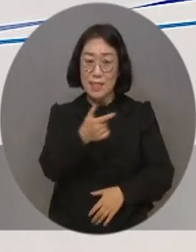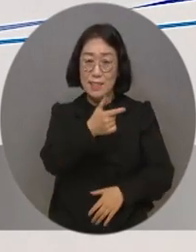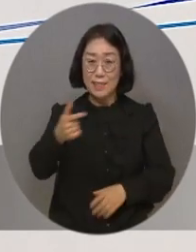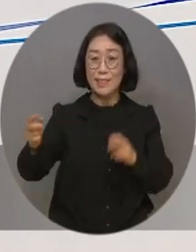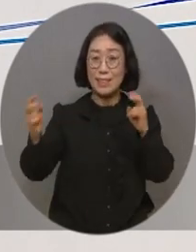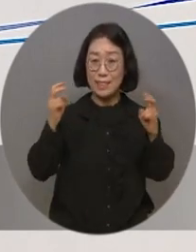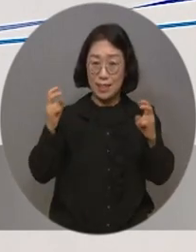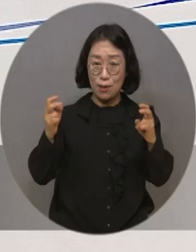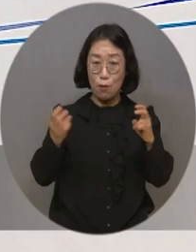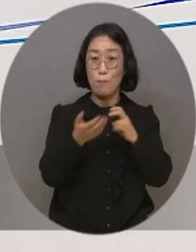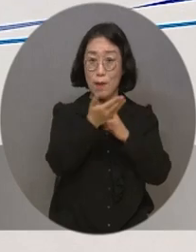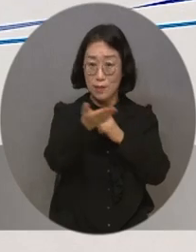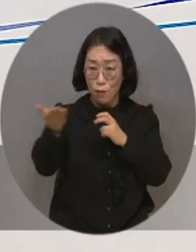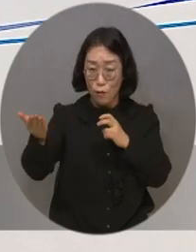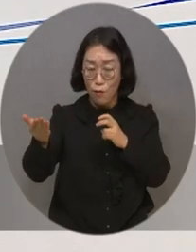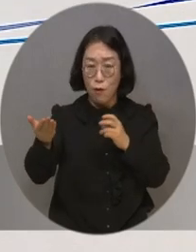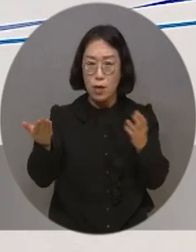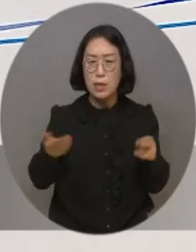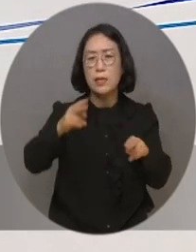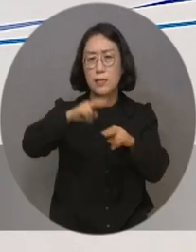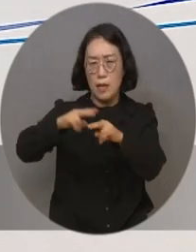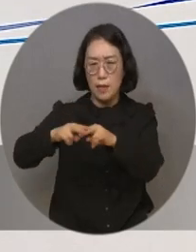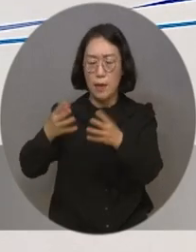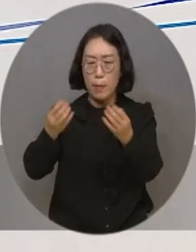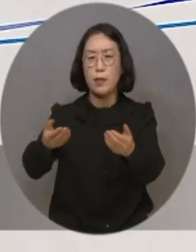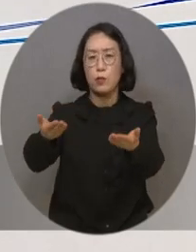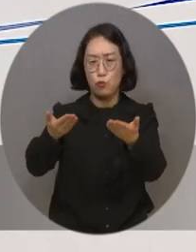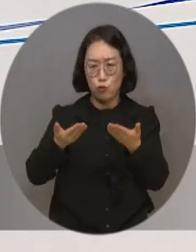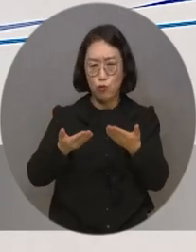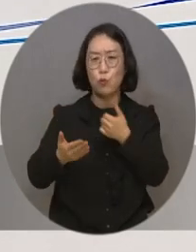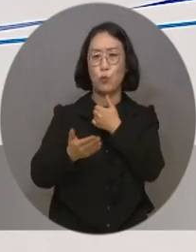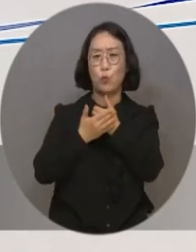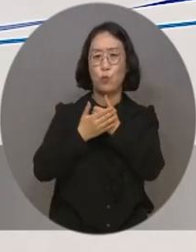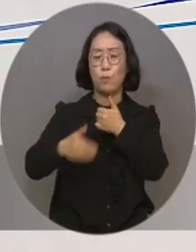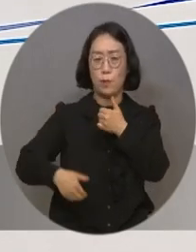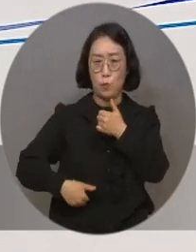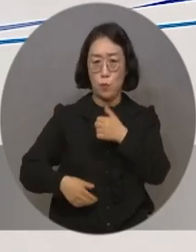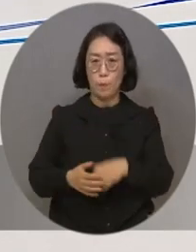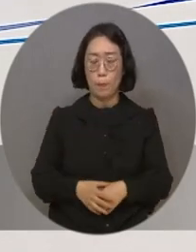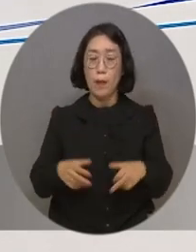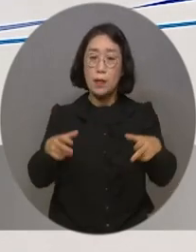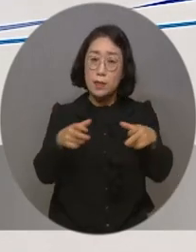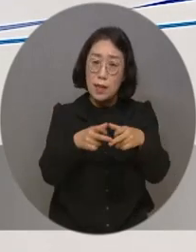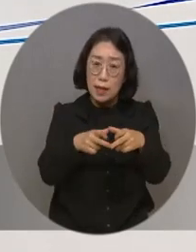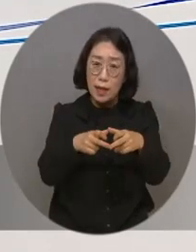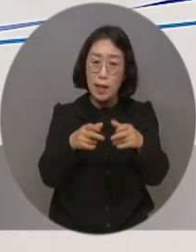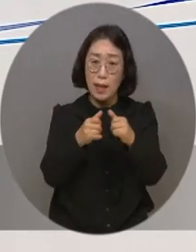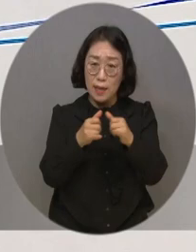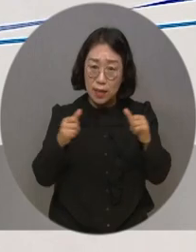큰 기업에서 좀 채용을 좀 많이 해줬으면 좋겠어요. 아무리 장애인분들이